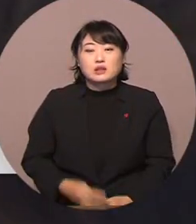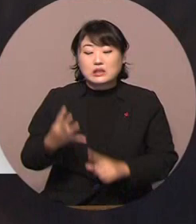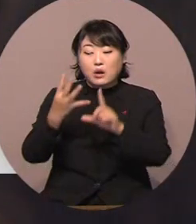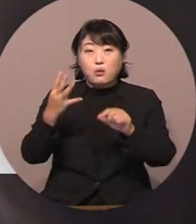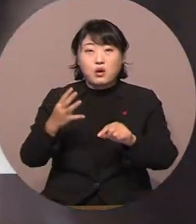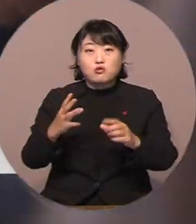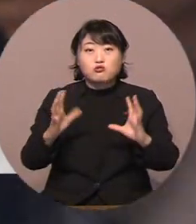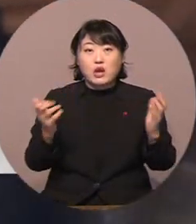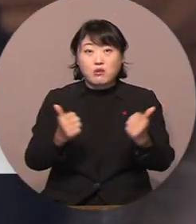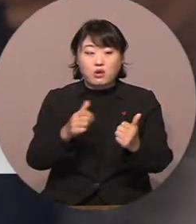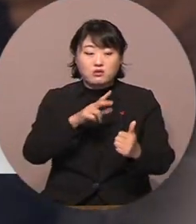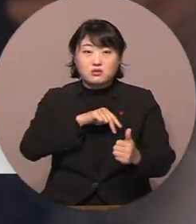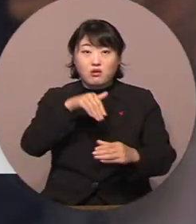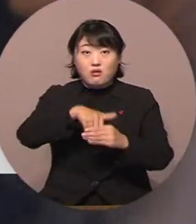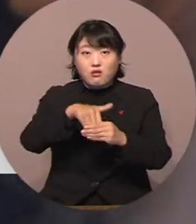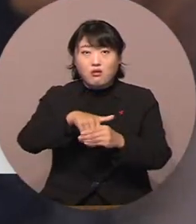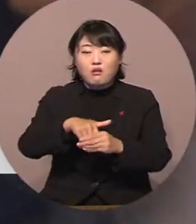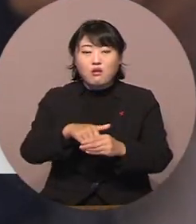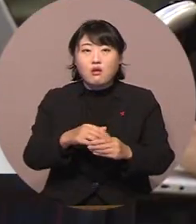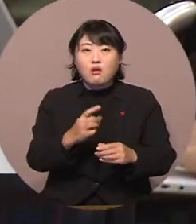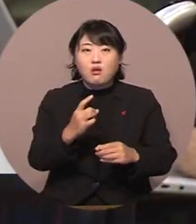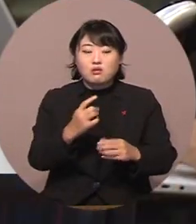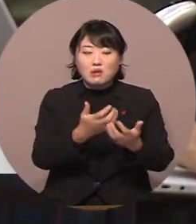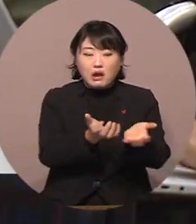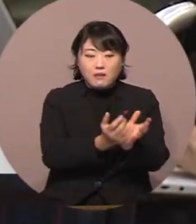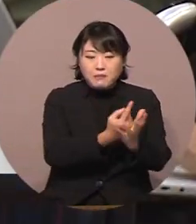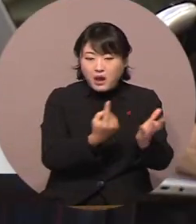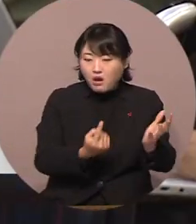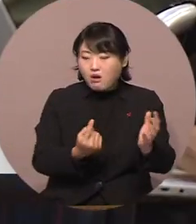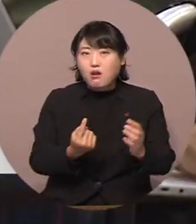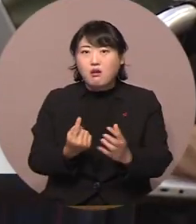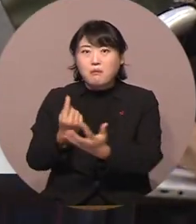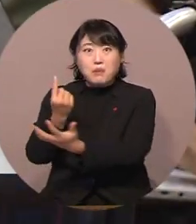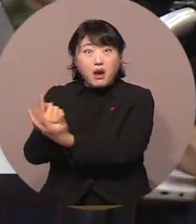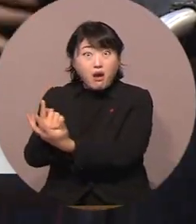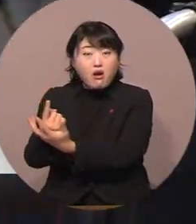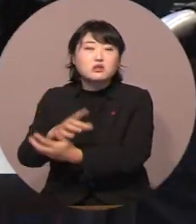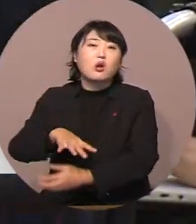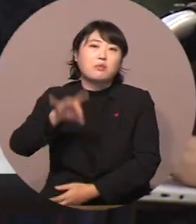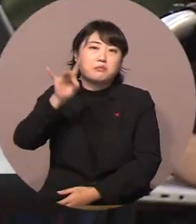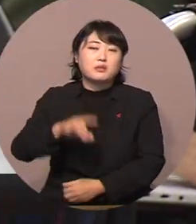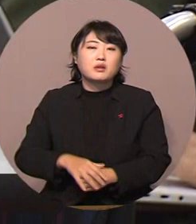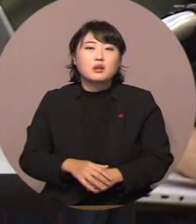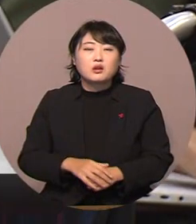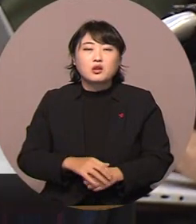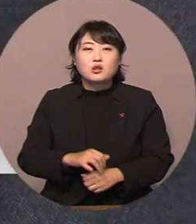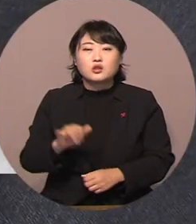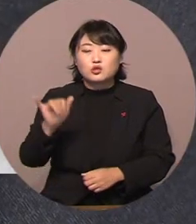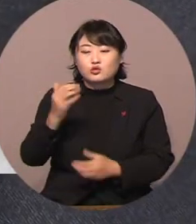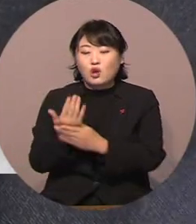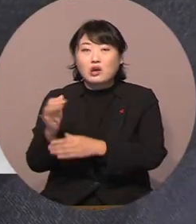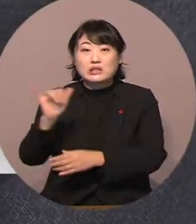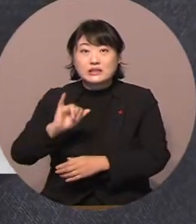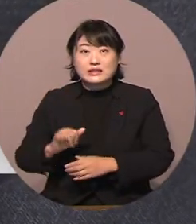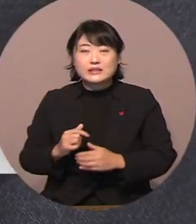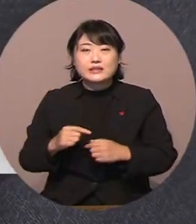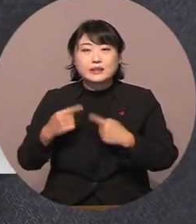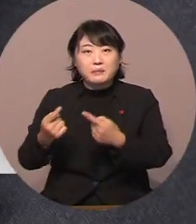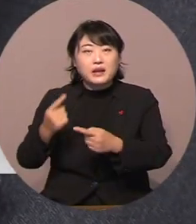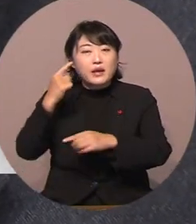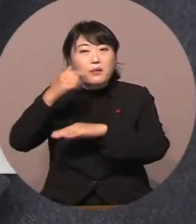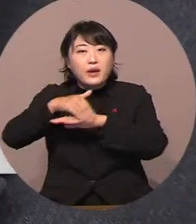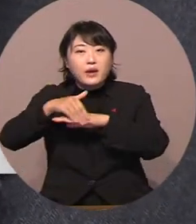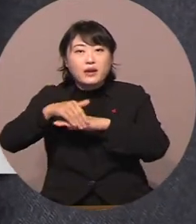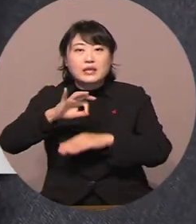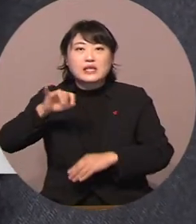앞두고 현역 의원이 다른 당으로 이적하는 건 이번이 처음으로 최근 유성을 출마를 준비하던 이석봉 전